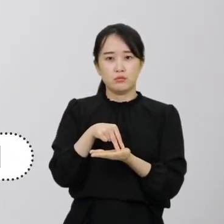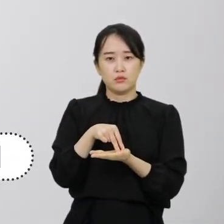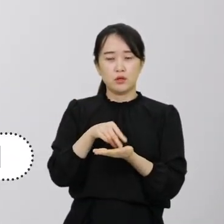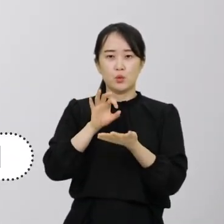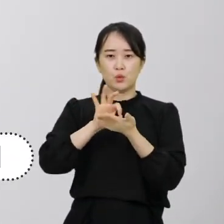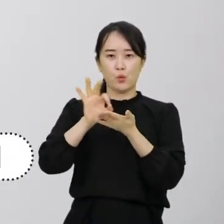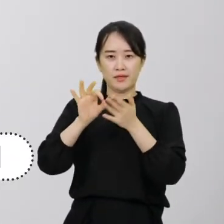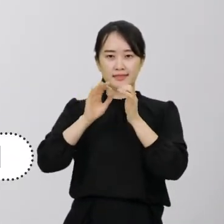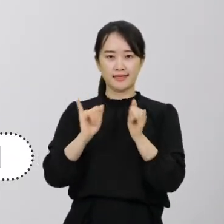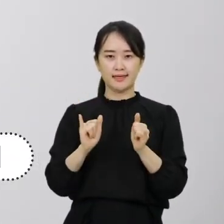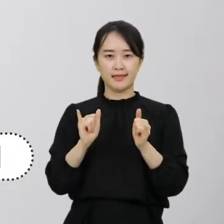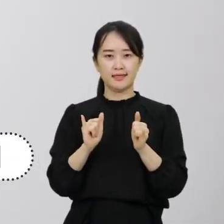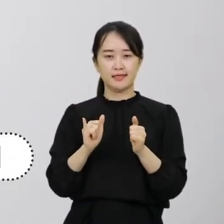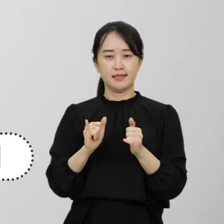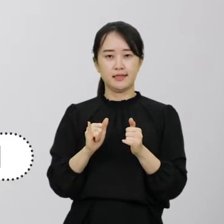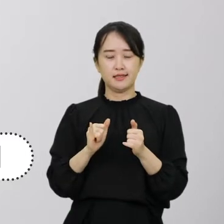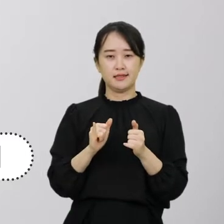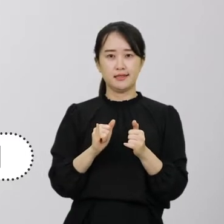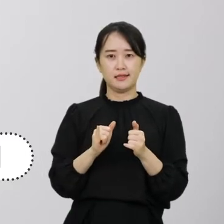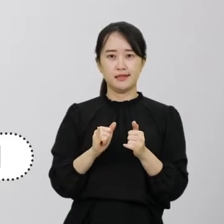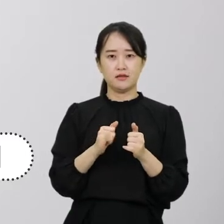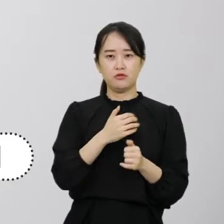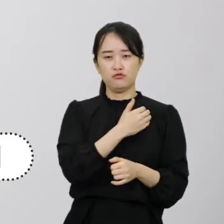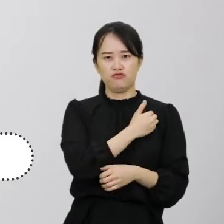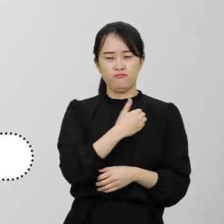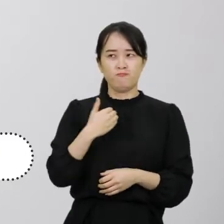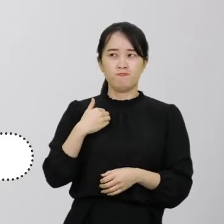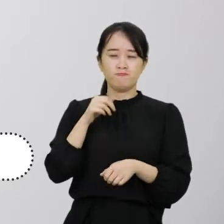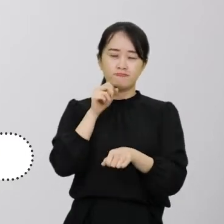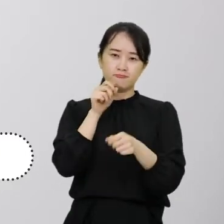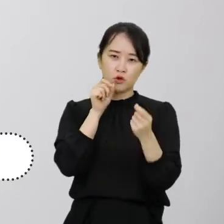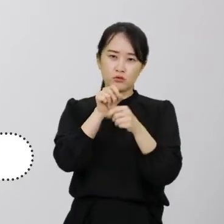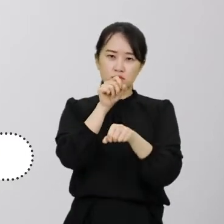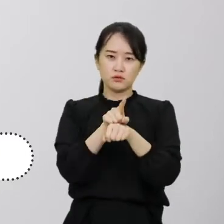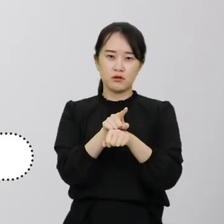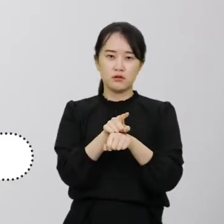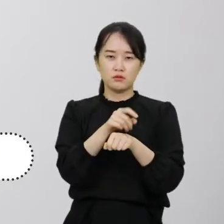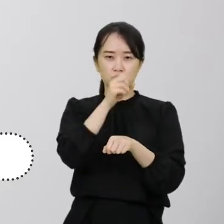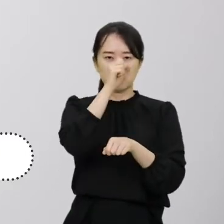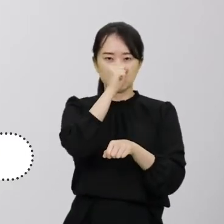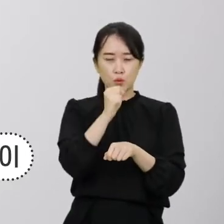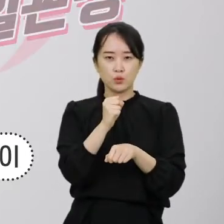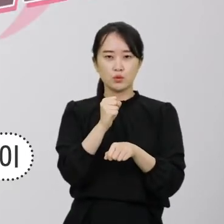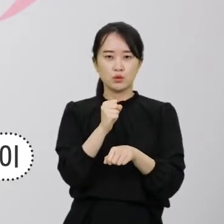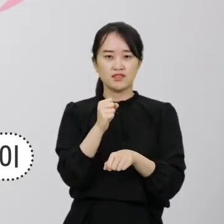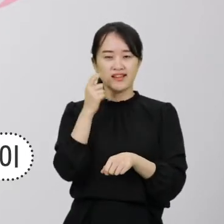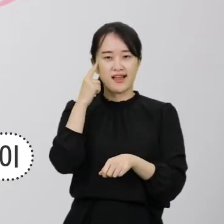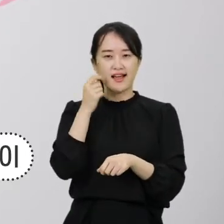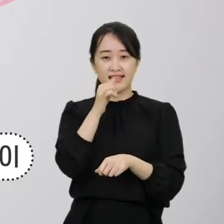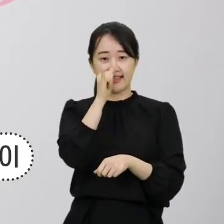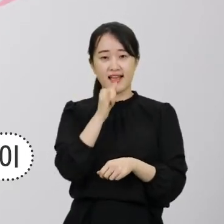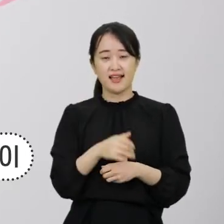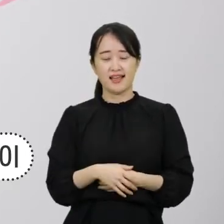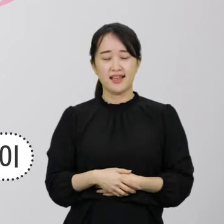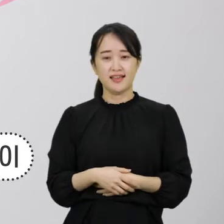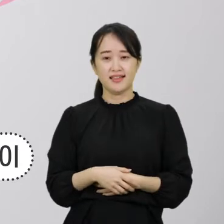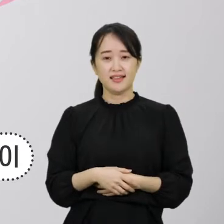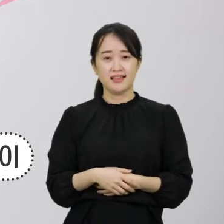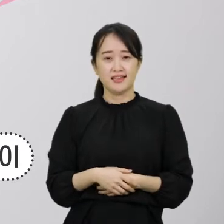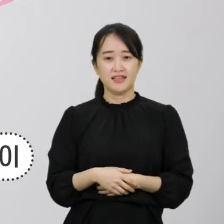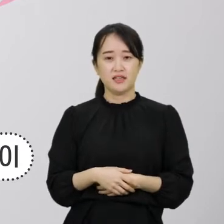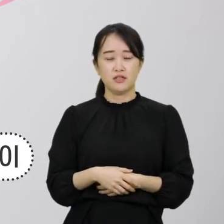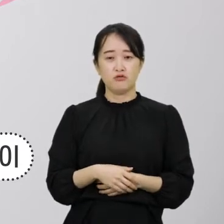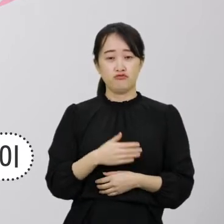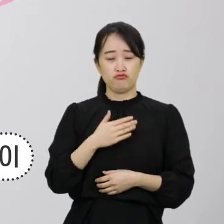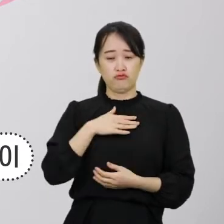소비자다라는 맞아요. 것들을 간과하지 않으면 저는 충분히 접근성에 있어서 더 좋아질 기미가 있다. 일관성을 갖추게 되면